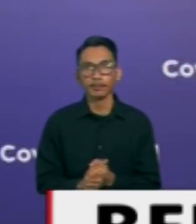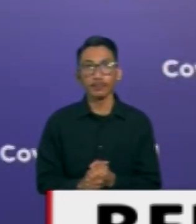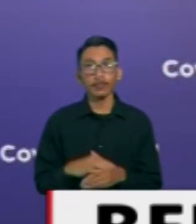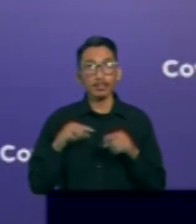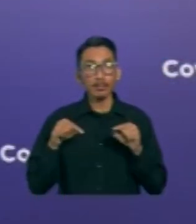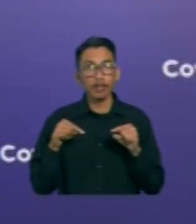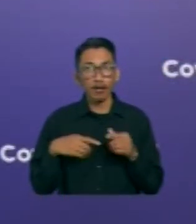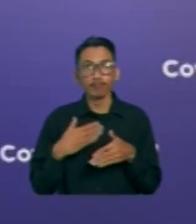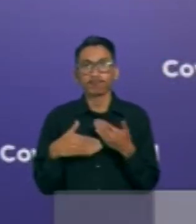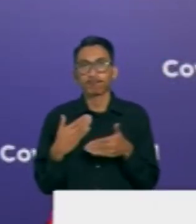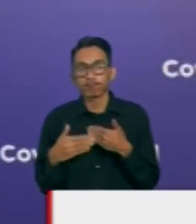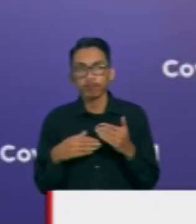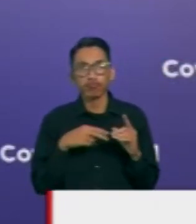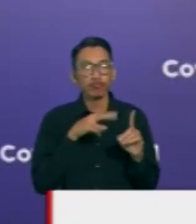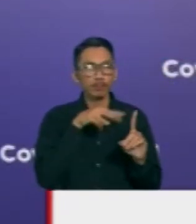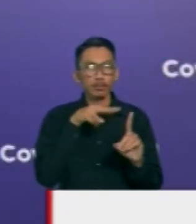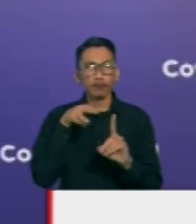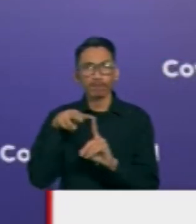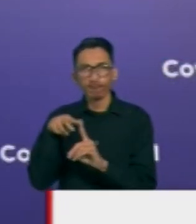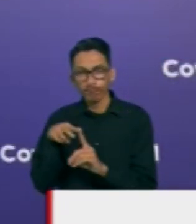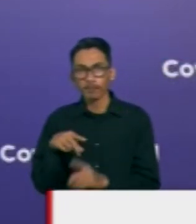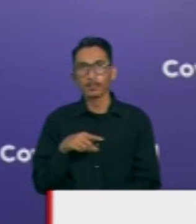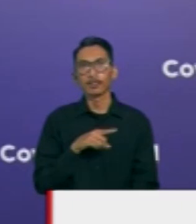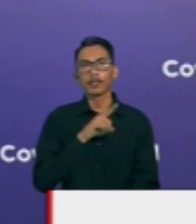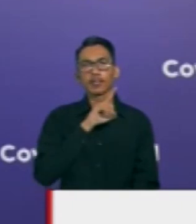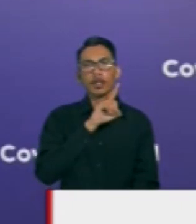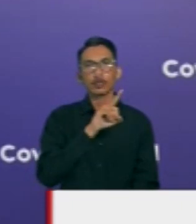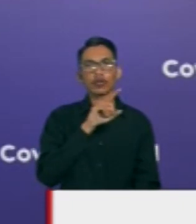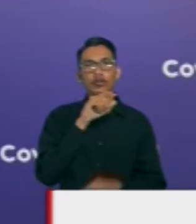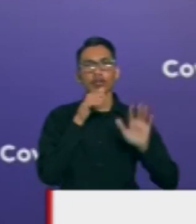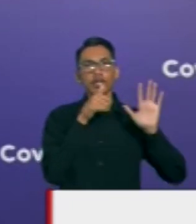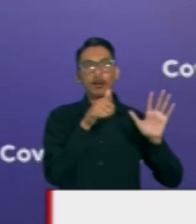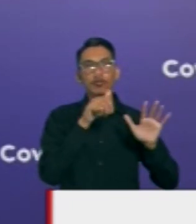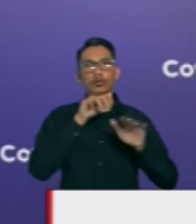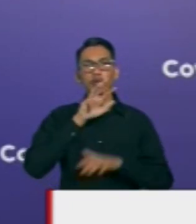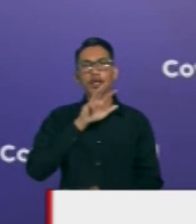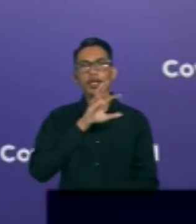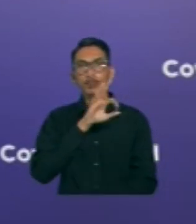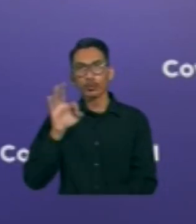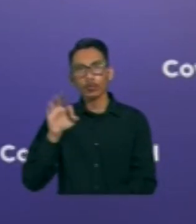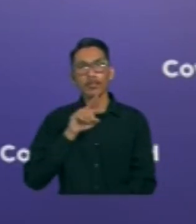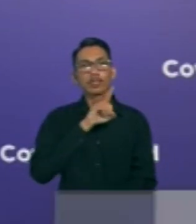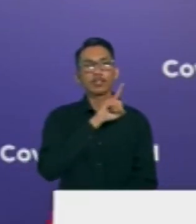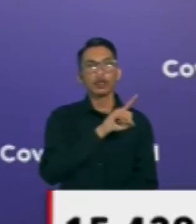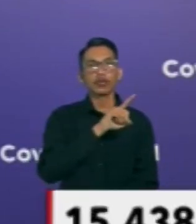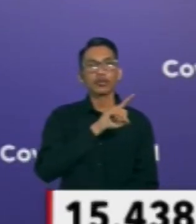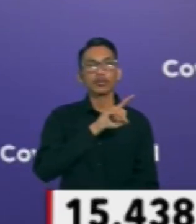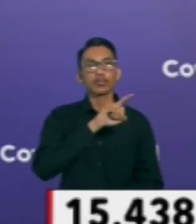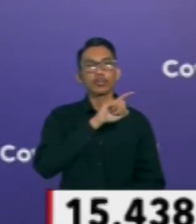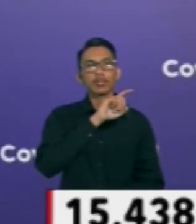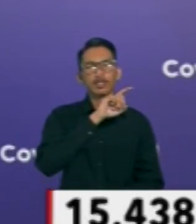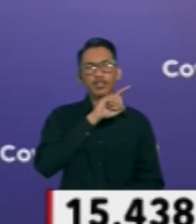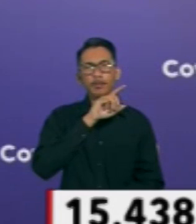spesimen yang bisa kita periksa adalah sebanyak 169000 195